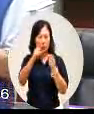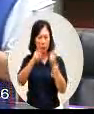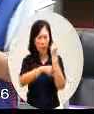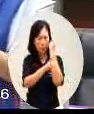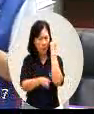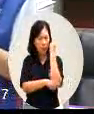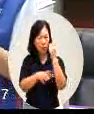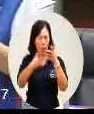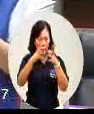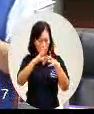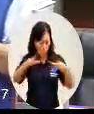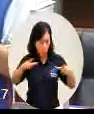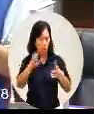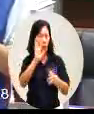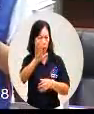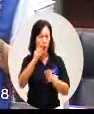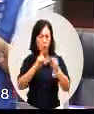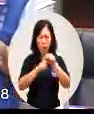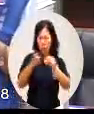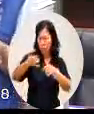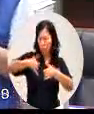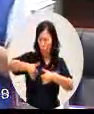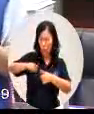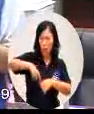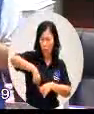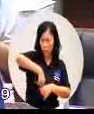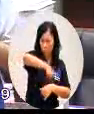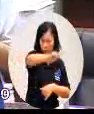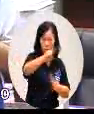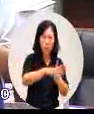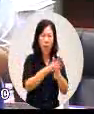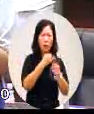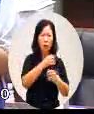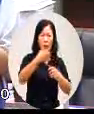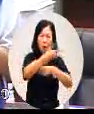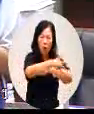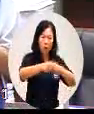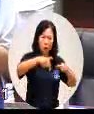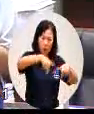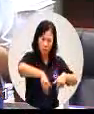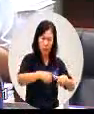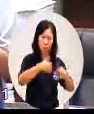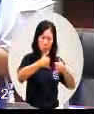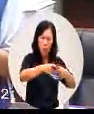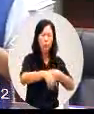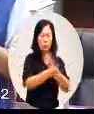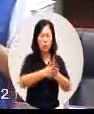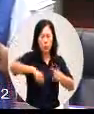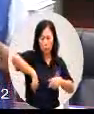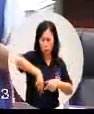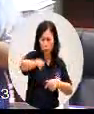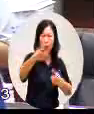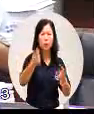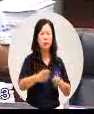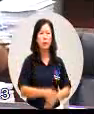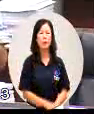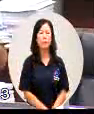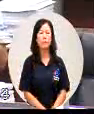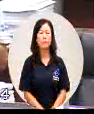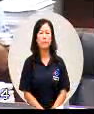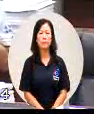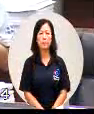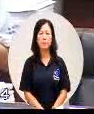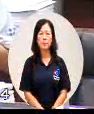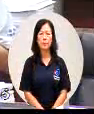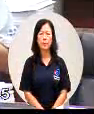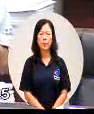哦，迄个地中华路去到迄个什么，安尼河西路拢是啦，规片拢是到迄个马卡道，哦，